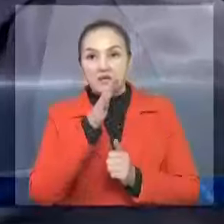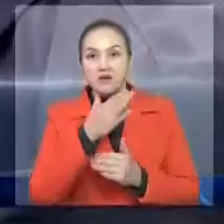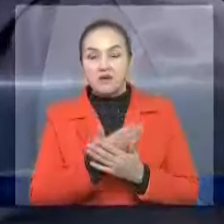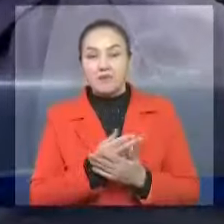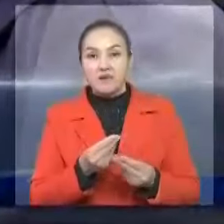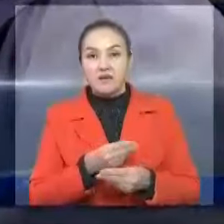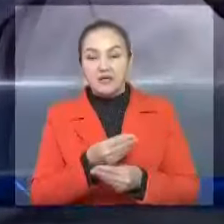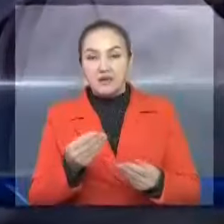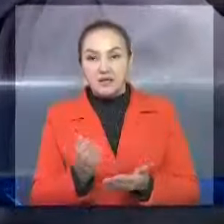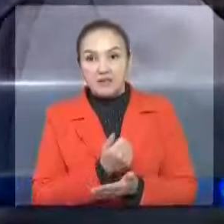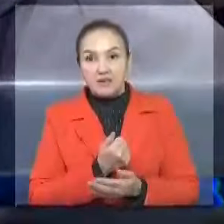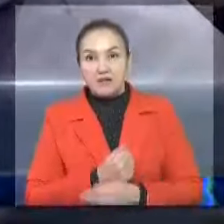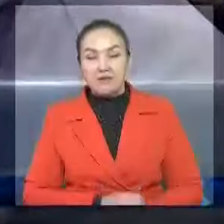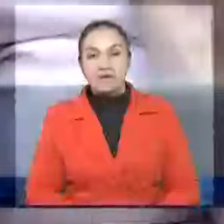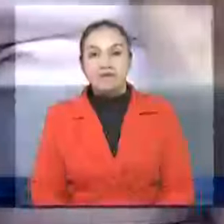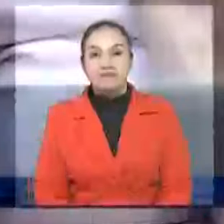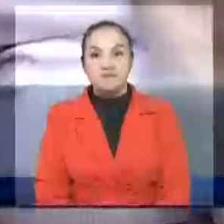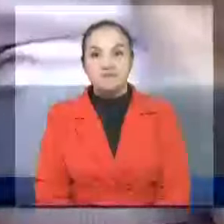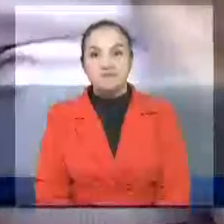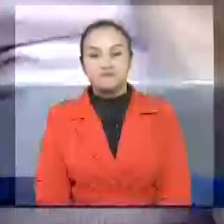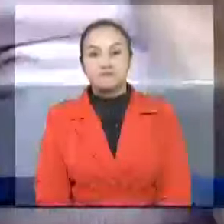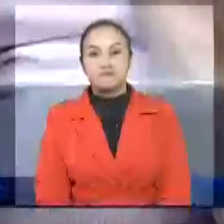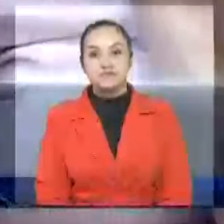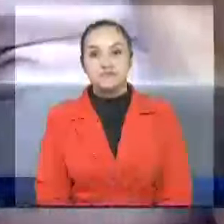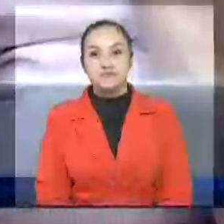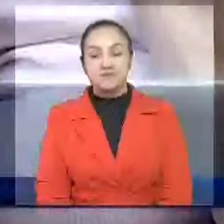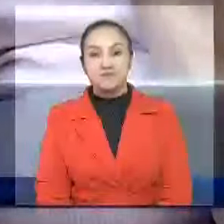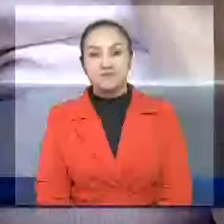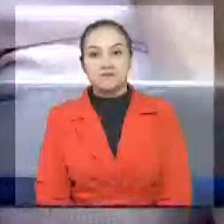қаржылай қолдау таппақ. Ботагөз Сахиджанова, Азамат Сауханов, Ақтөбе телеарнасы.